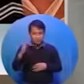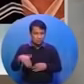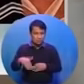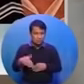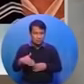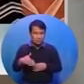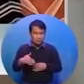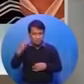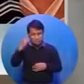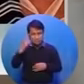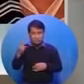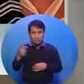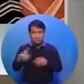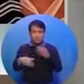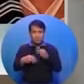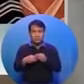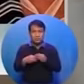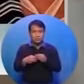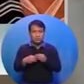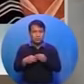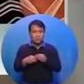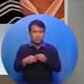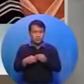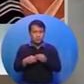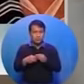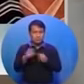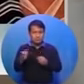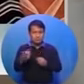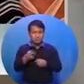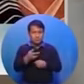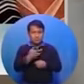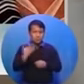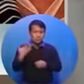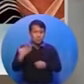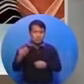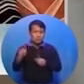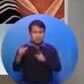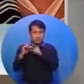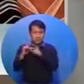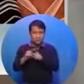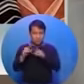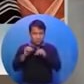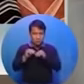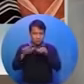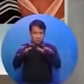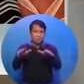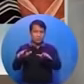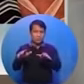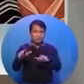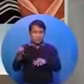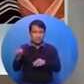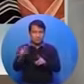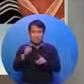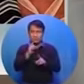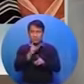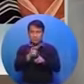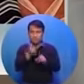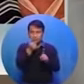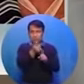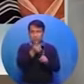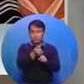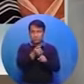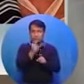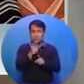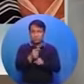I think understatement nga po sabihin na malaswa at masama yung kanilang pagtakalat, no? Lalo na ang kanilang allegation is that may